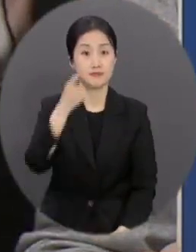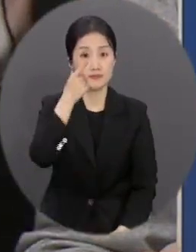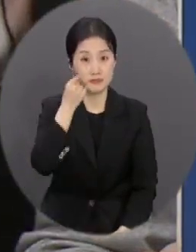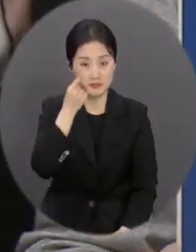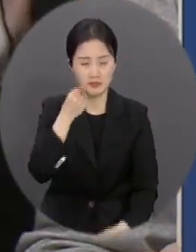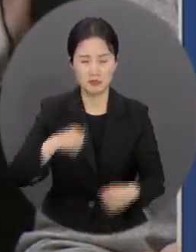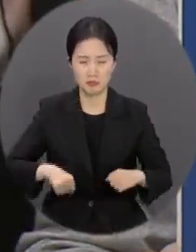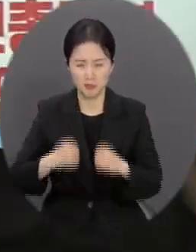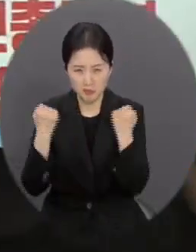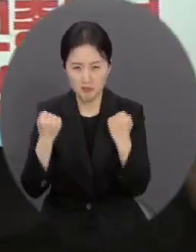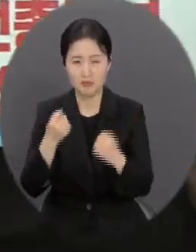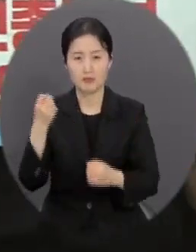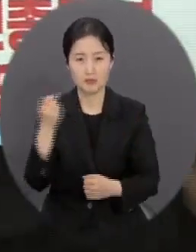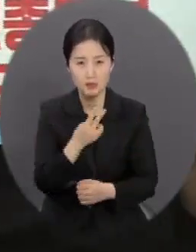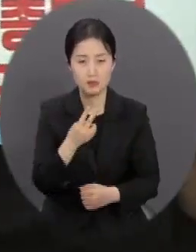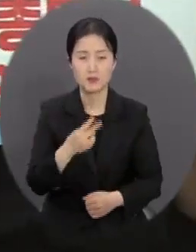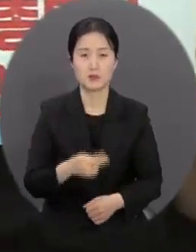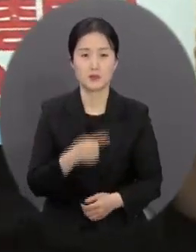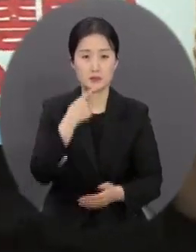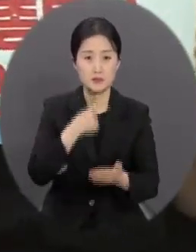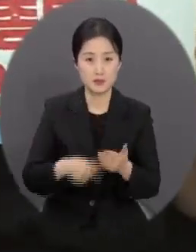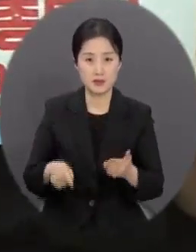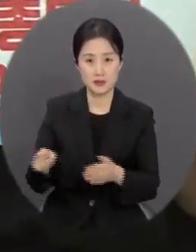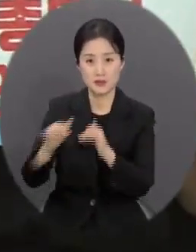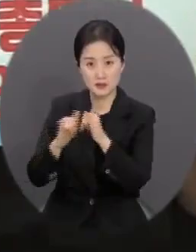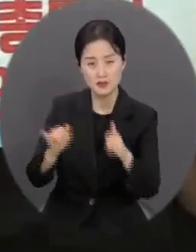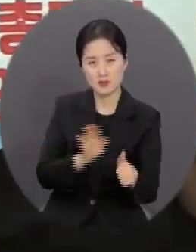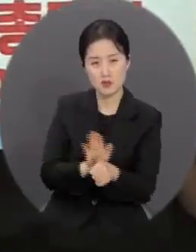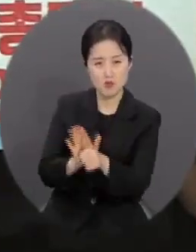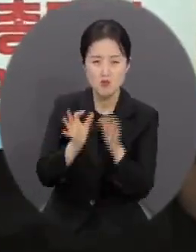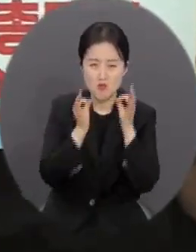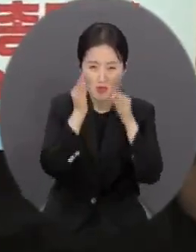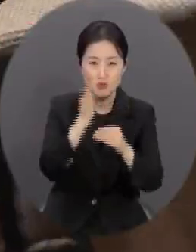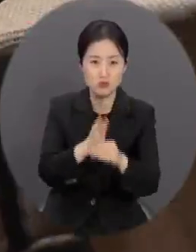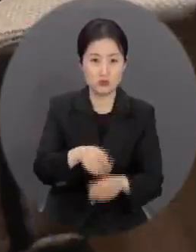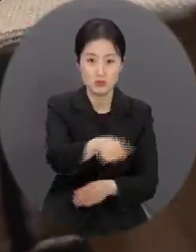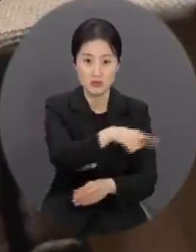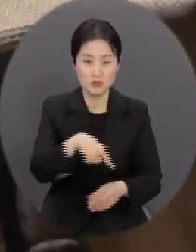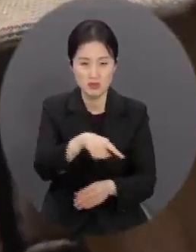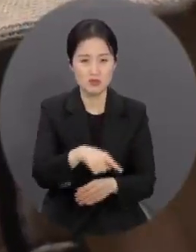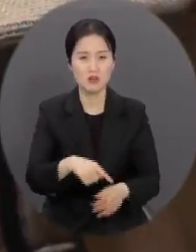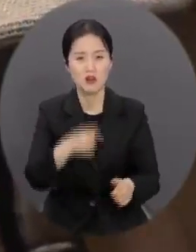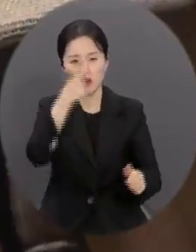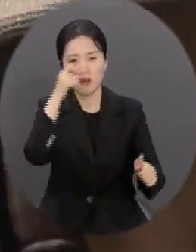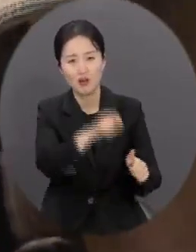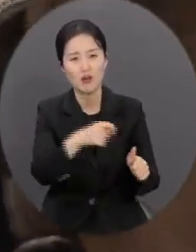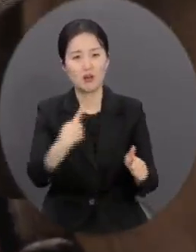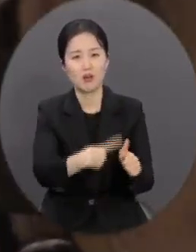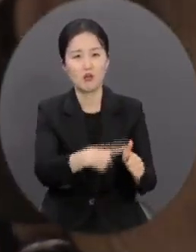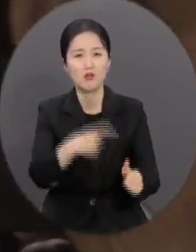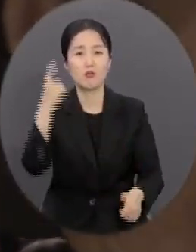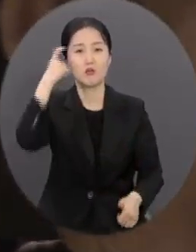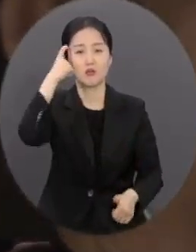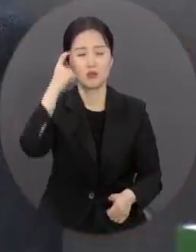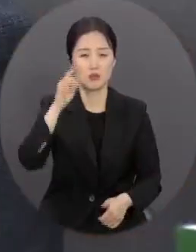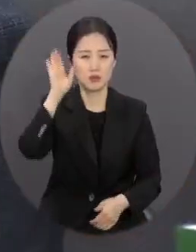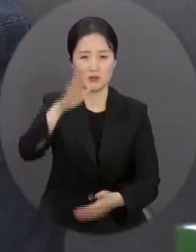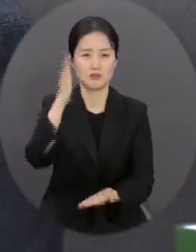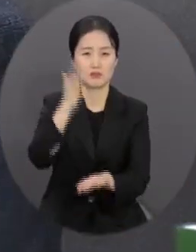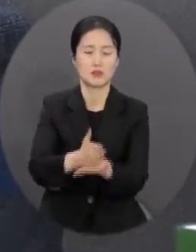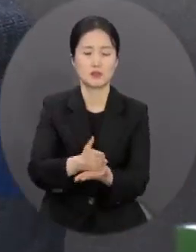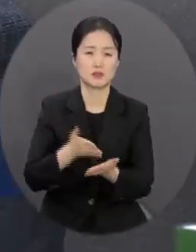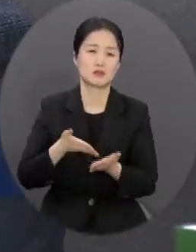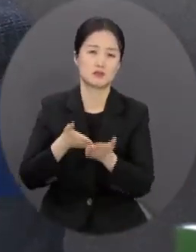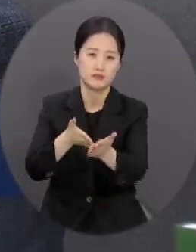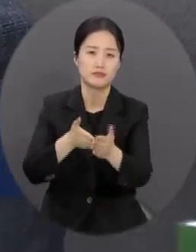하고 피해자들을 도운 시민단체에는 재갈을 물리고 있다며 시민단체를 향한 마녀사냥을 멈출 것을 촉구했습니다.